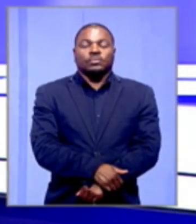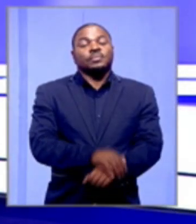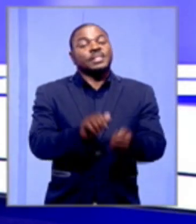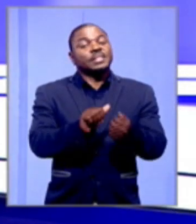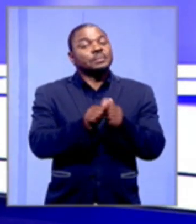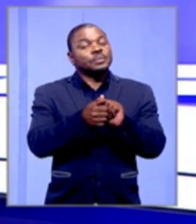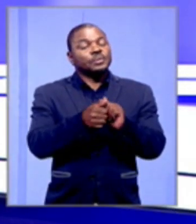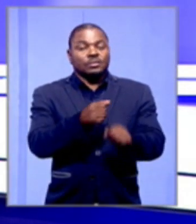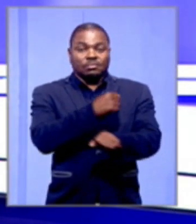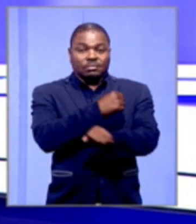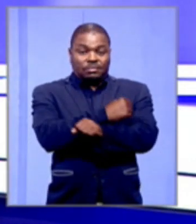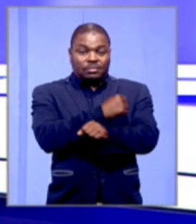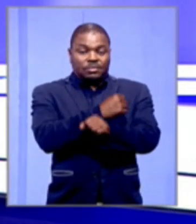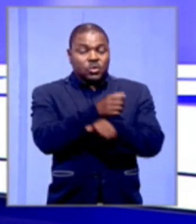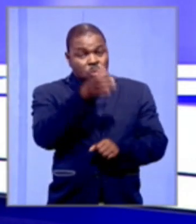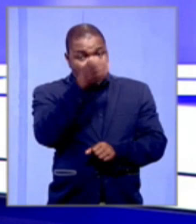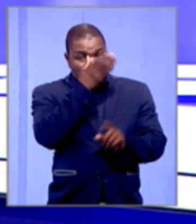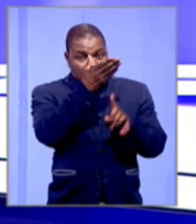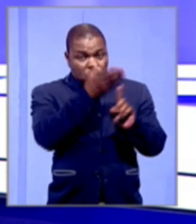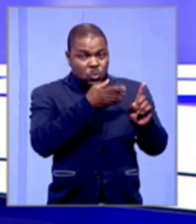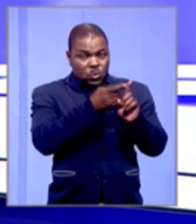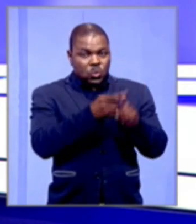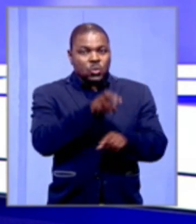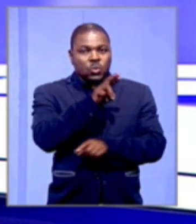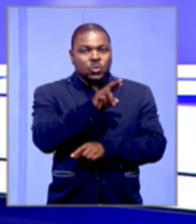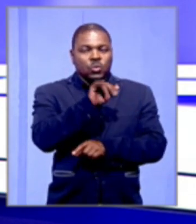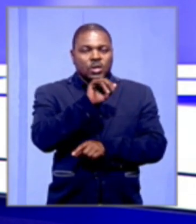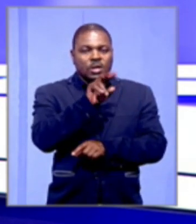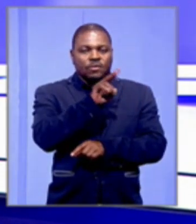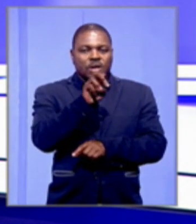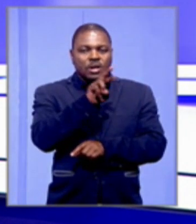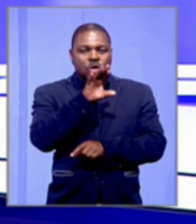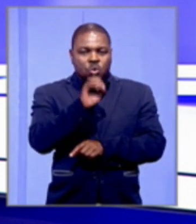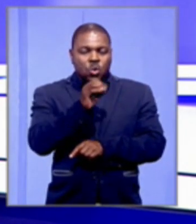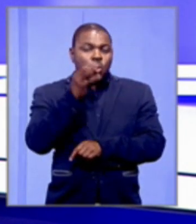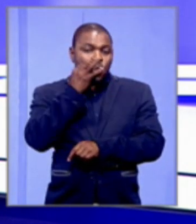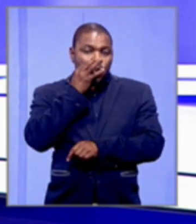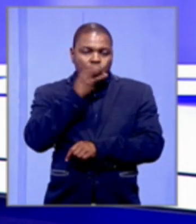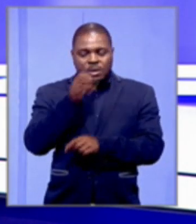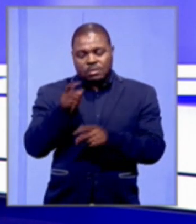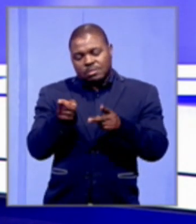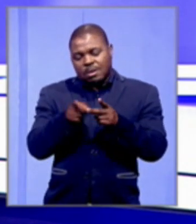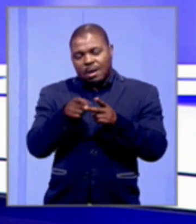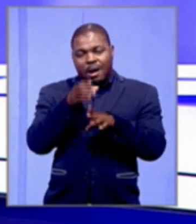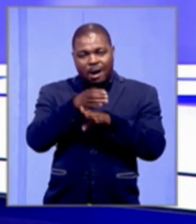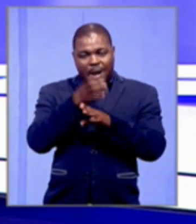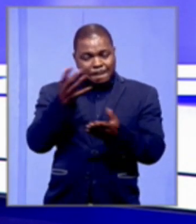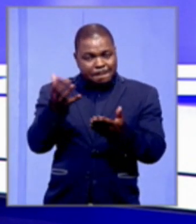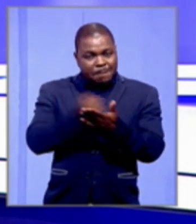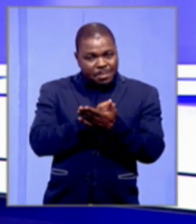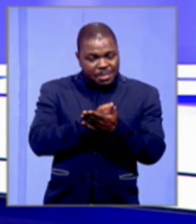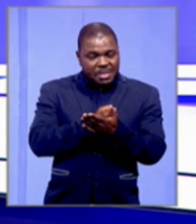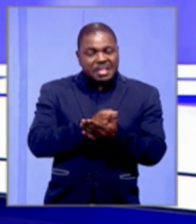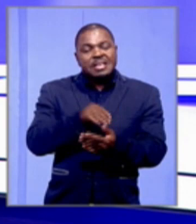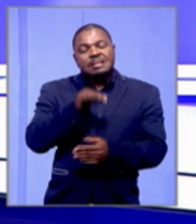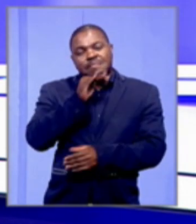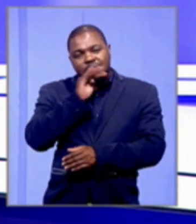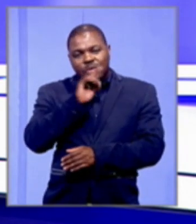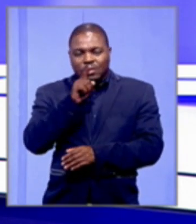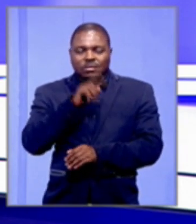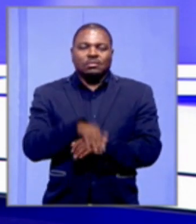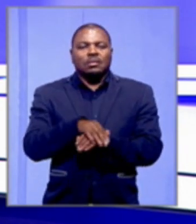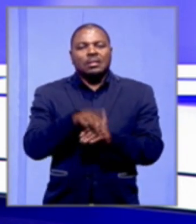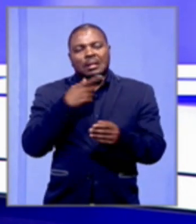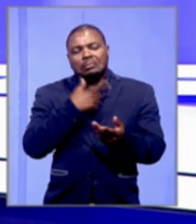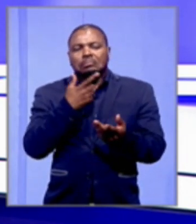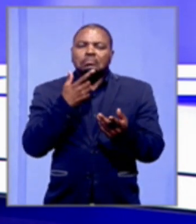Papadi mohlatsi wa Orlando Pirates Jose Rivero o re le ge ba ka thopa sejana sa bobedi seo se ka se phumole moraloko wa bona wa